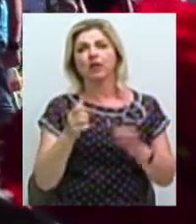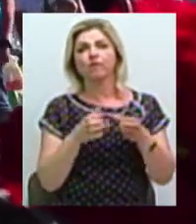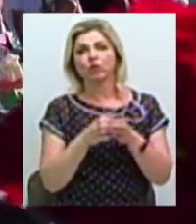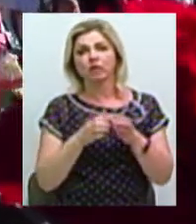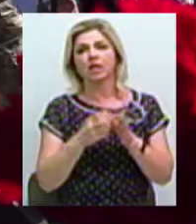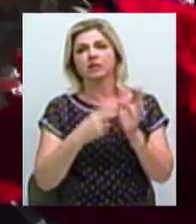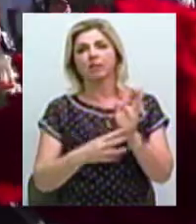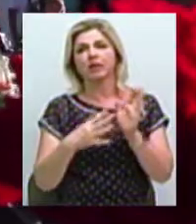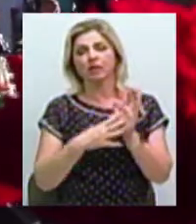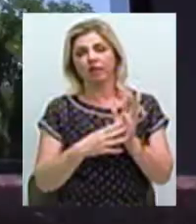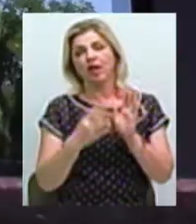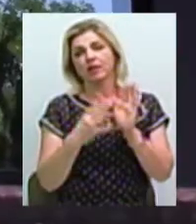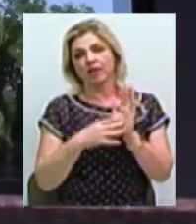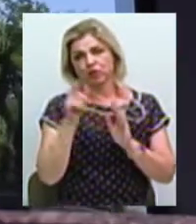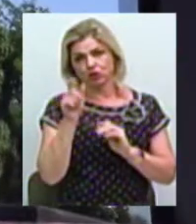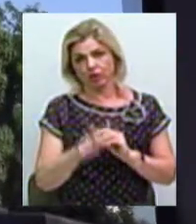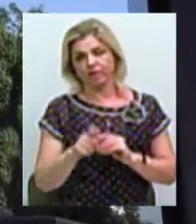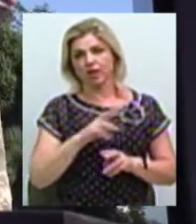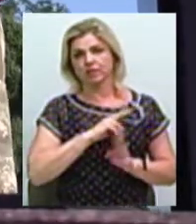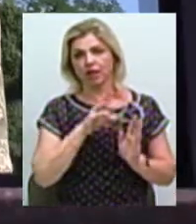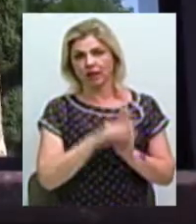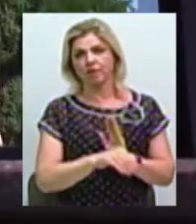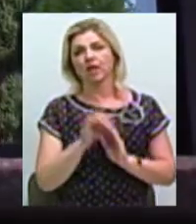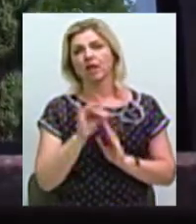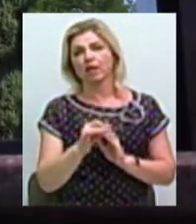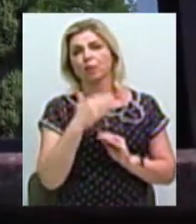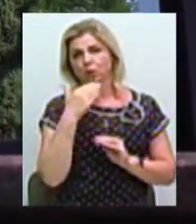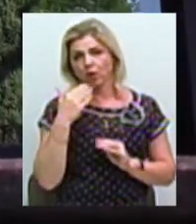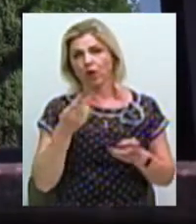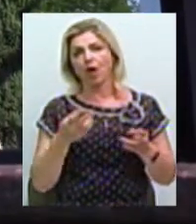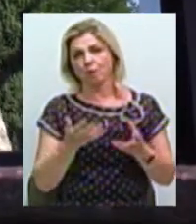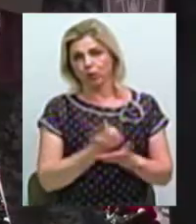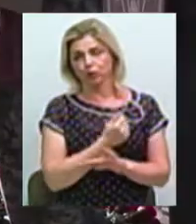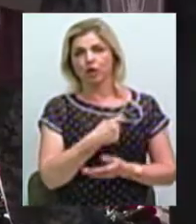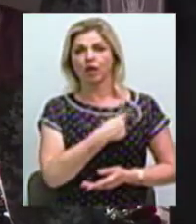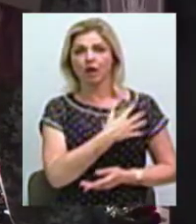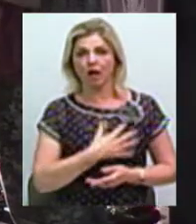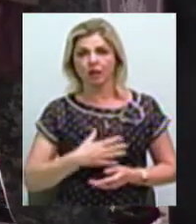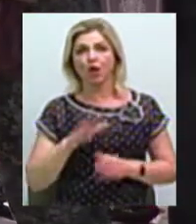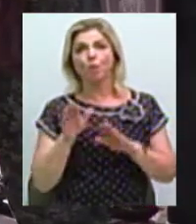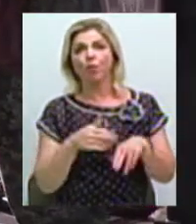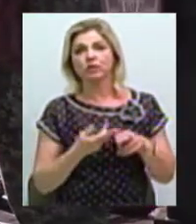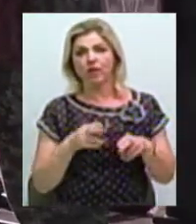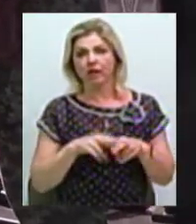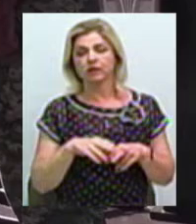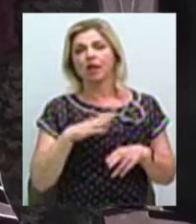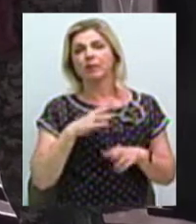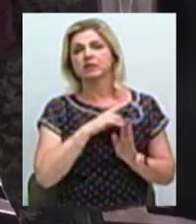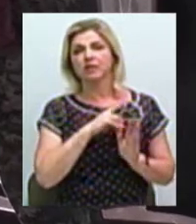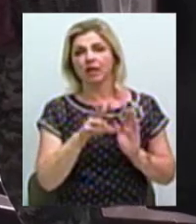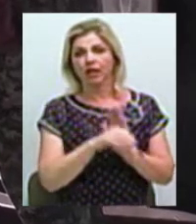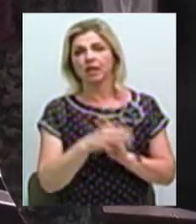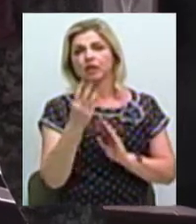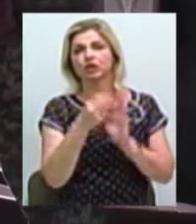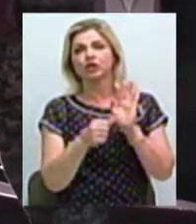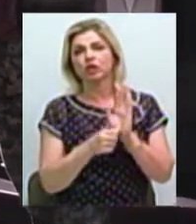бригади 9 десантників загинули, 52 отримали поранення. Загалом під Зеленопіллям того дня загинуло 36 військових